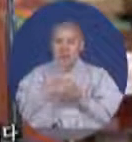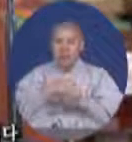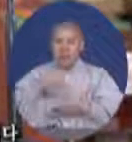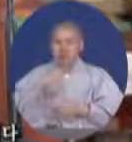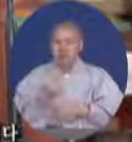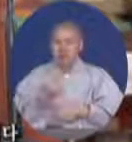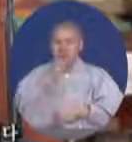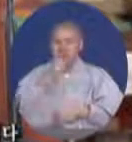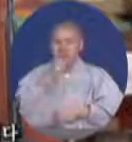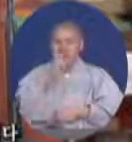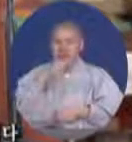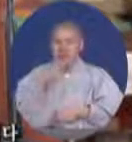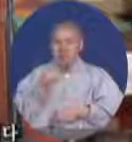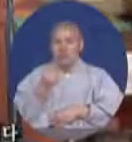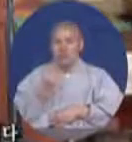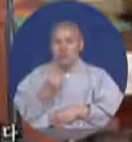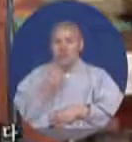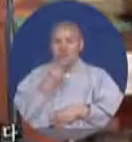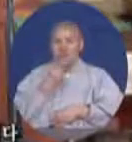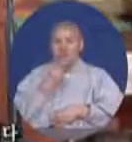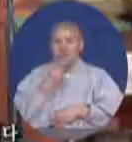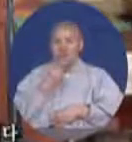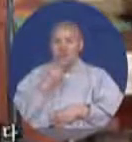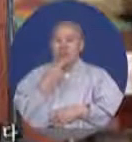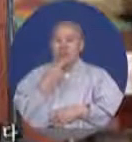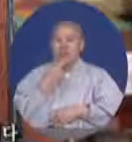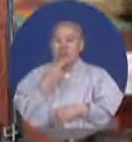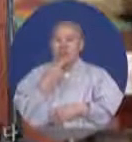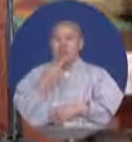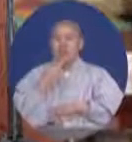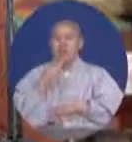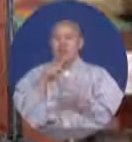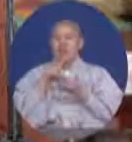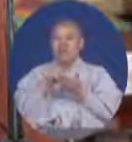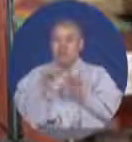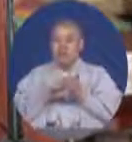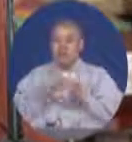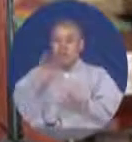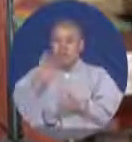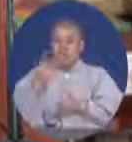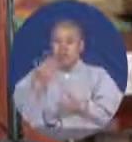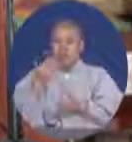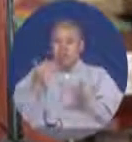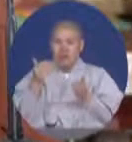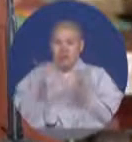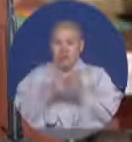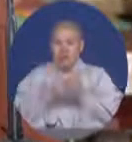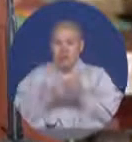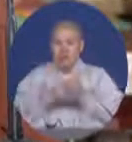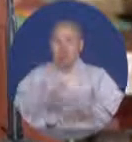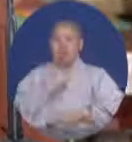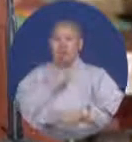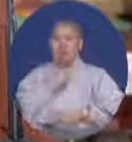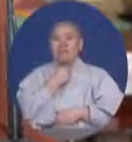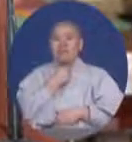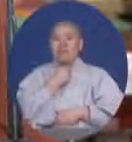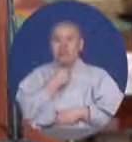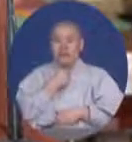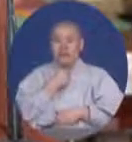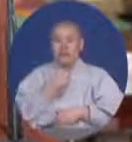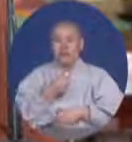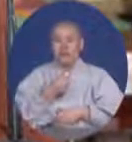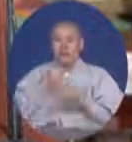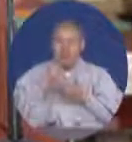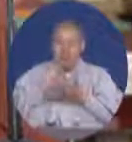부처님도 중생도 없는 경지에 이르기를 서원합니다. 이게